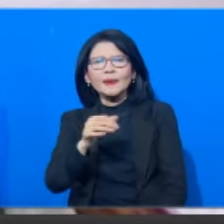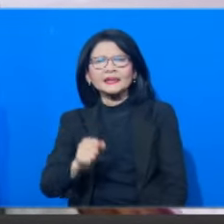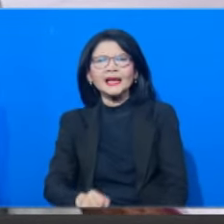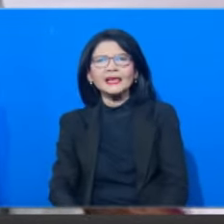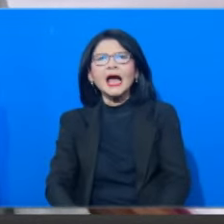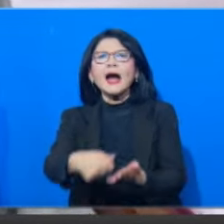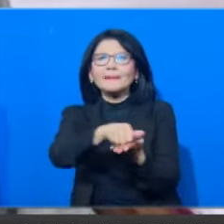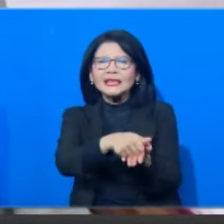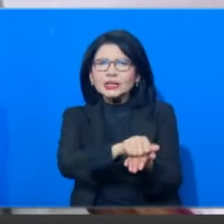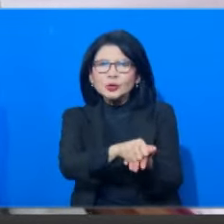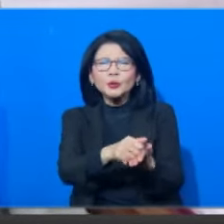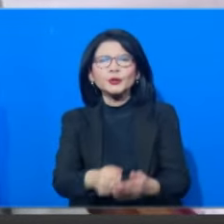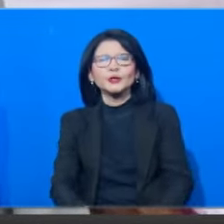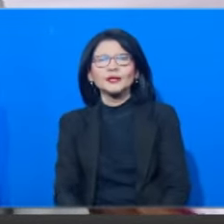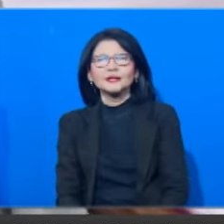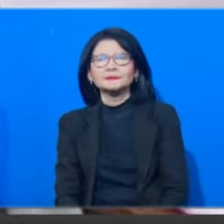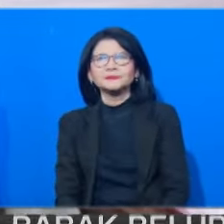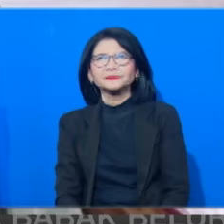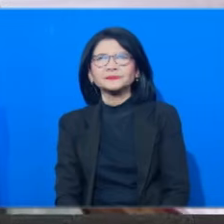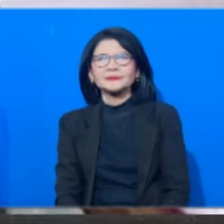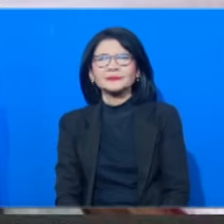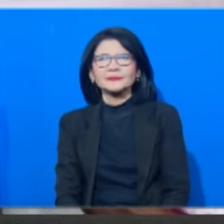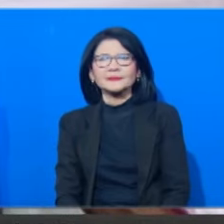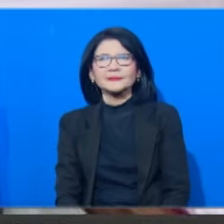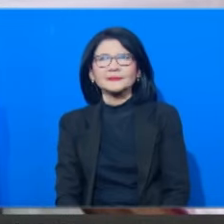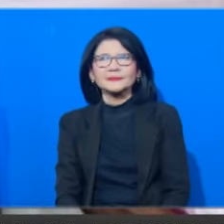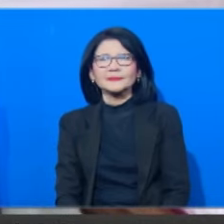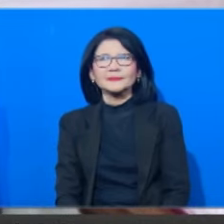juga, terus dari